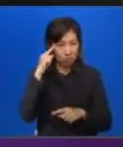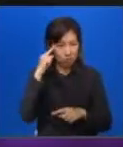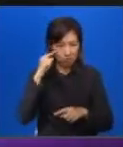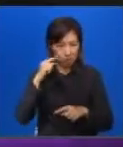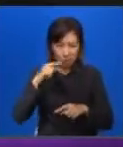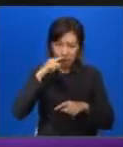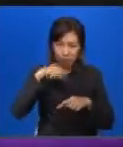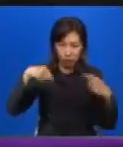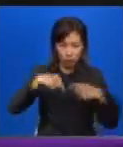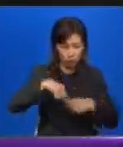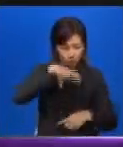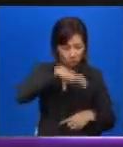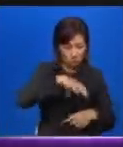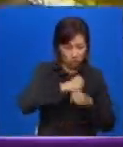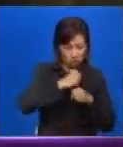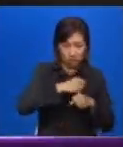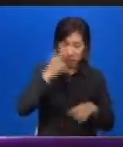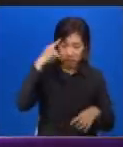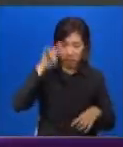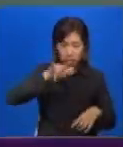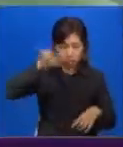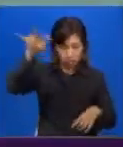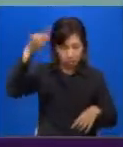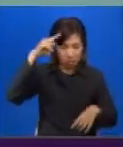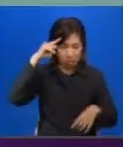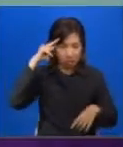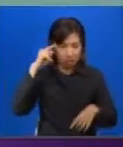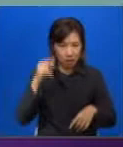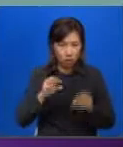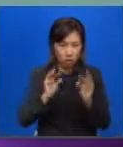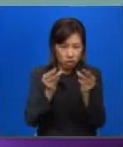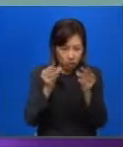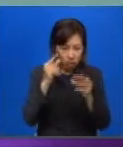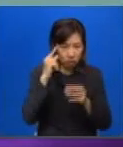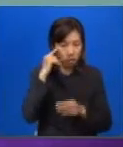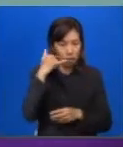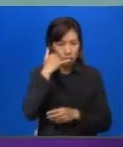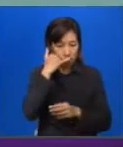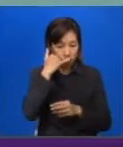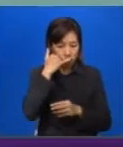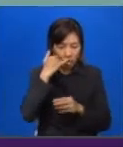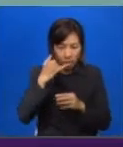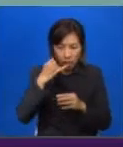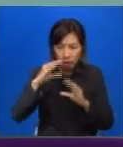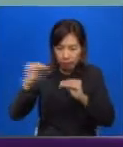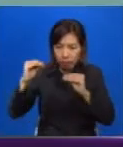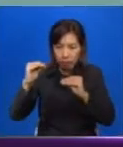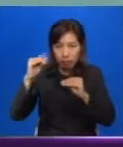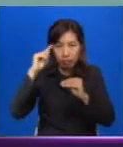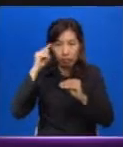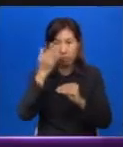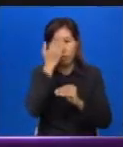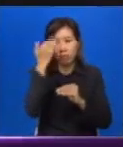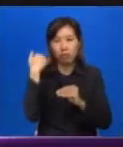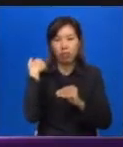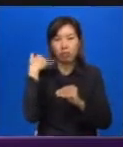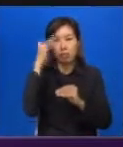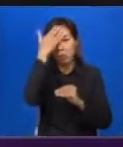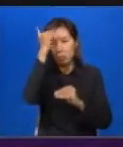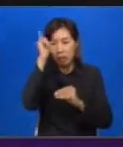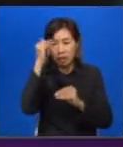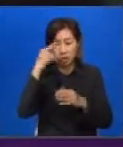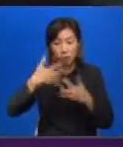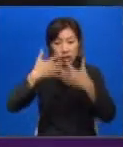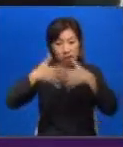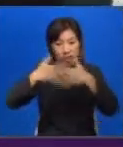พราะเครื่องยนต์ของเครื่องบินรุ่นนี้จะอยู่ที่ปีกต่อให้มีการขัดข้องถึงขั้นเครื่องยนต์หลุดก็ยังสามารถติดต่อได้เพราะระบบแยกกันกับตัวเ